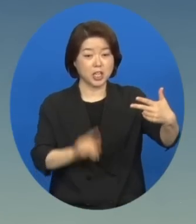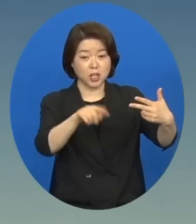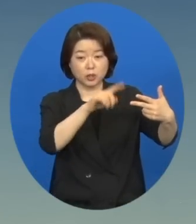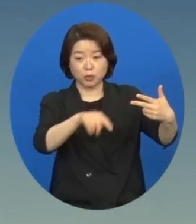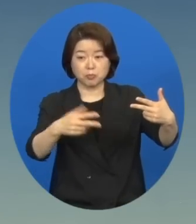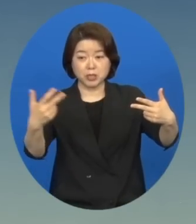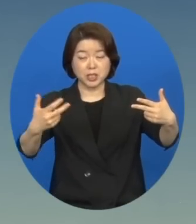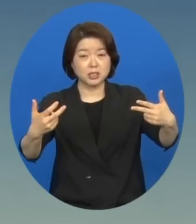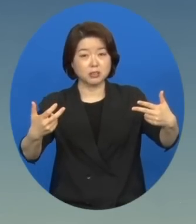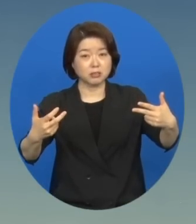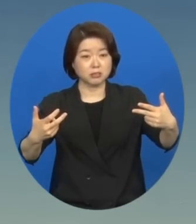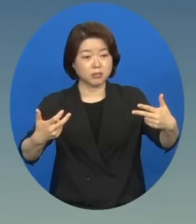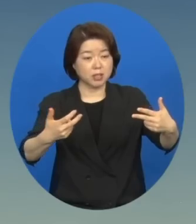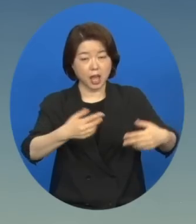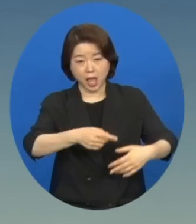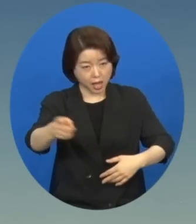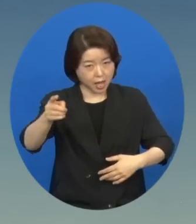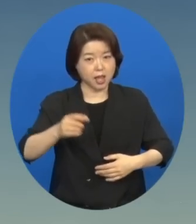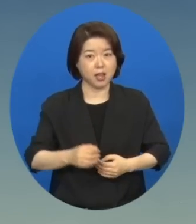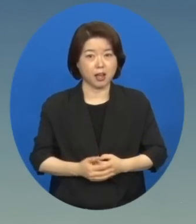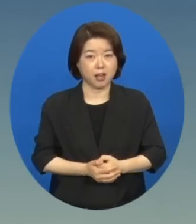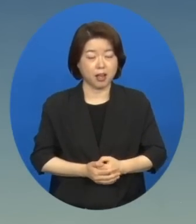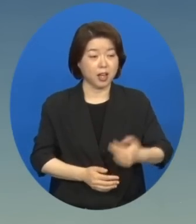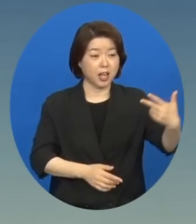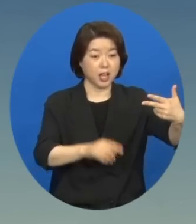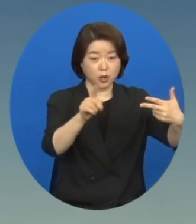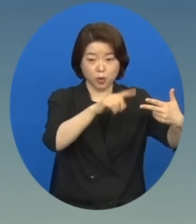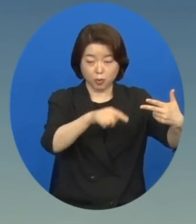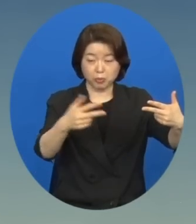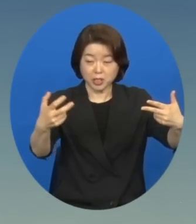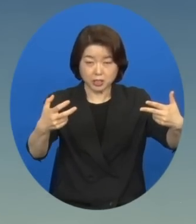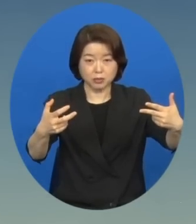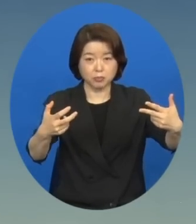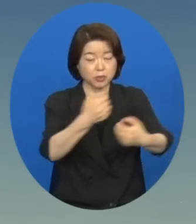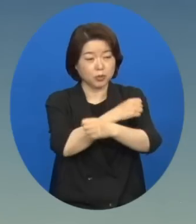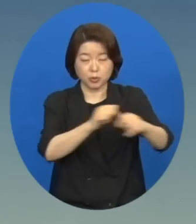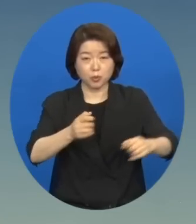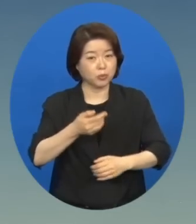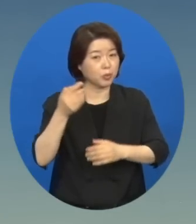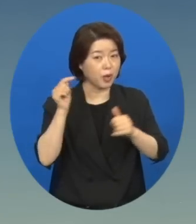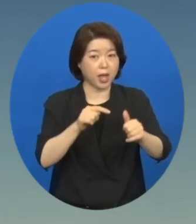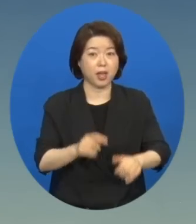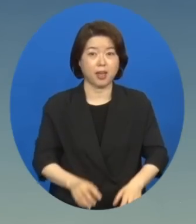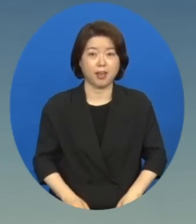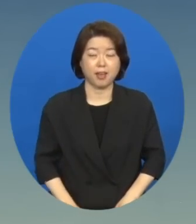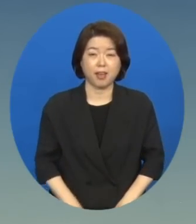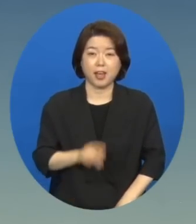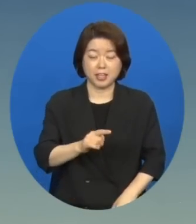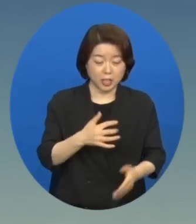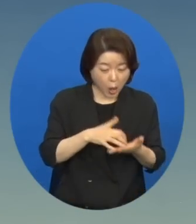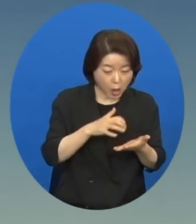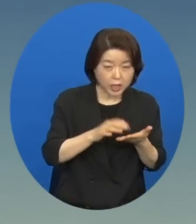7번씩 70번이라도 해라. 7번씩 70번이라도 용서해라. 여러분, 이것을 계산하면